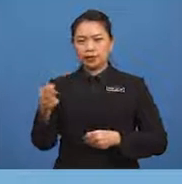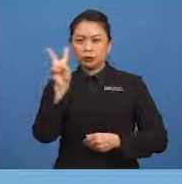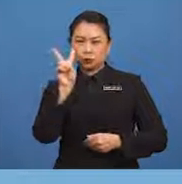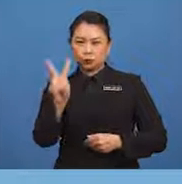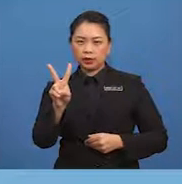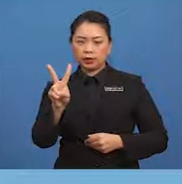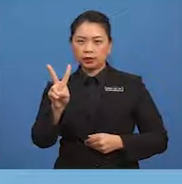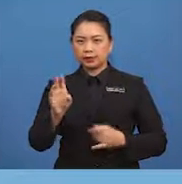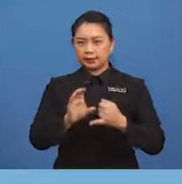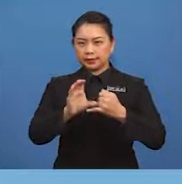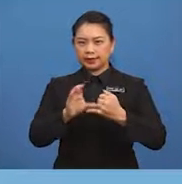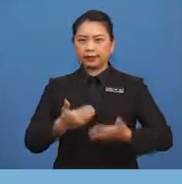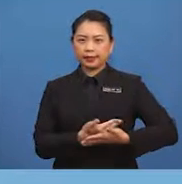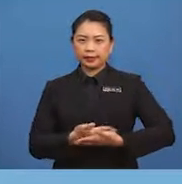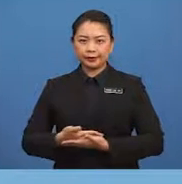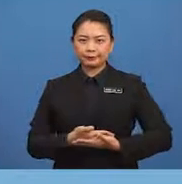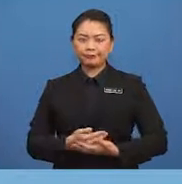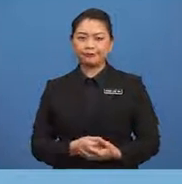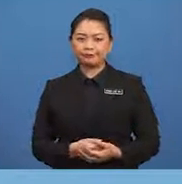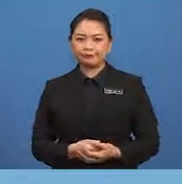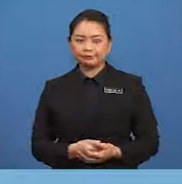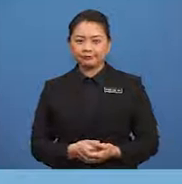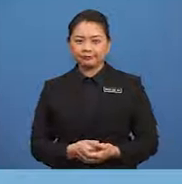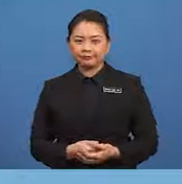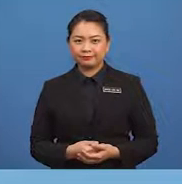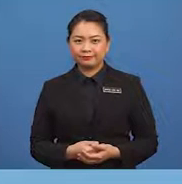menghasilkan dua sel anak.